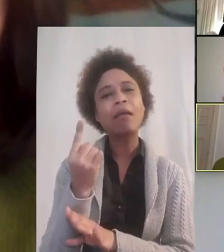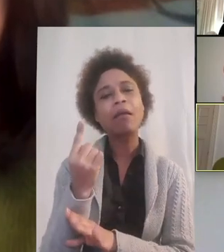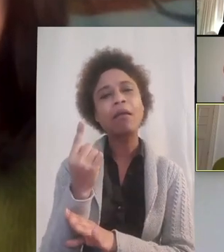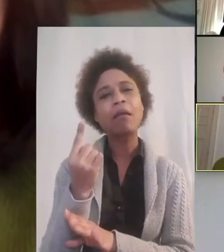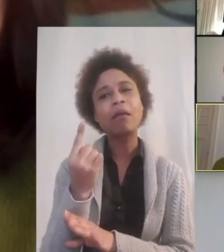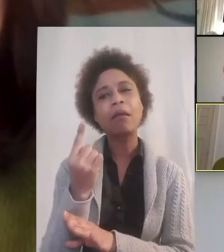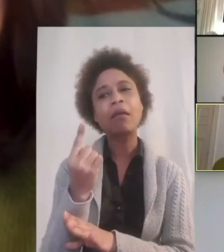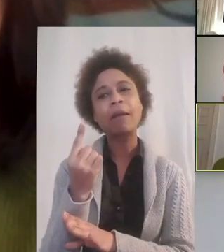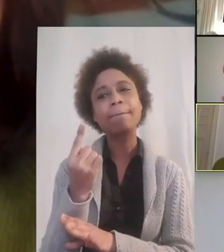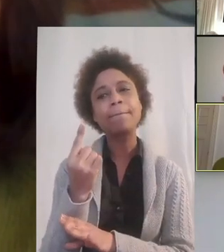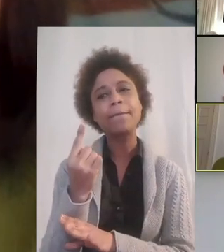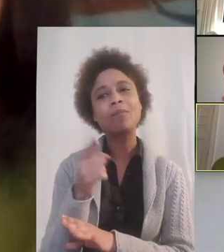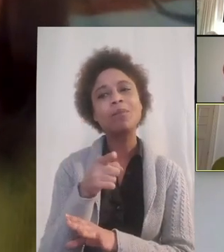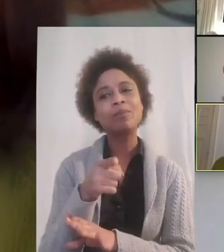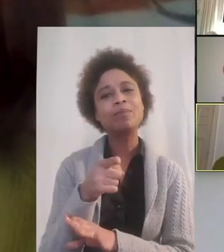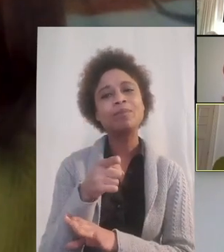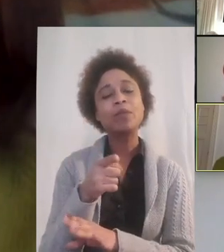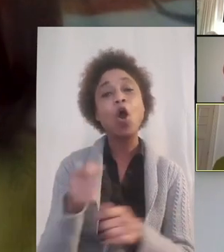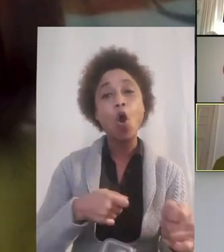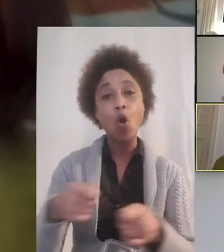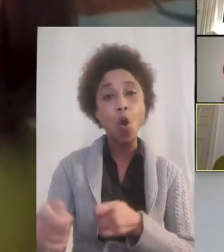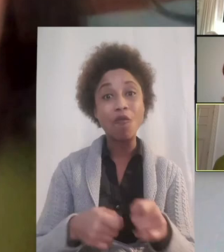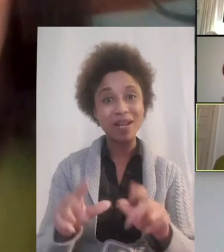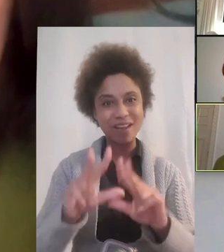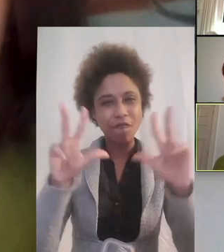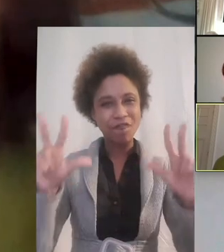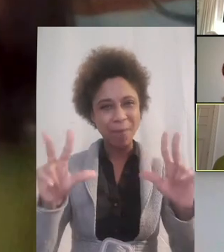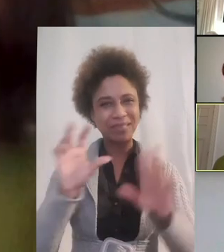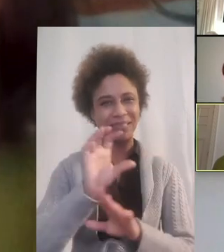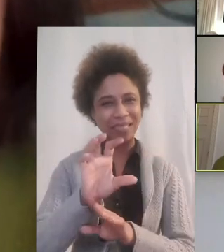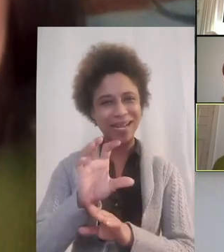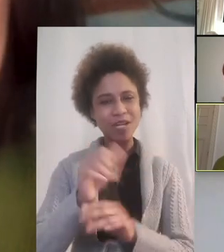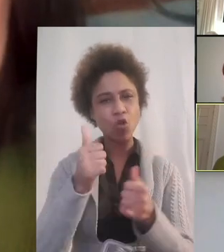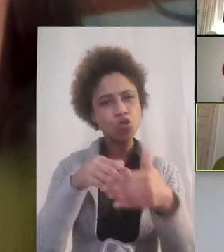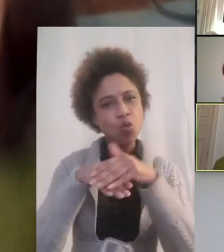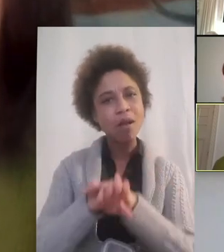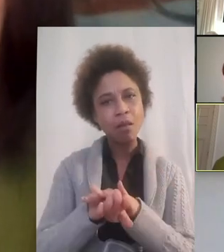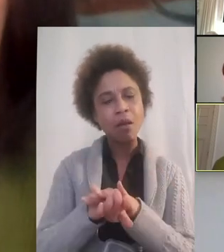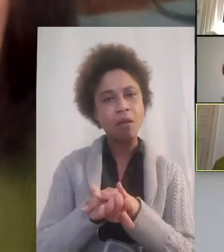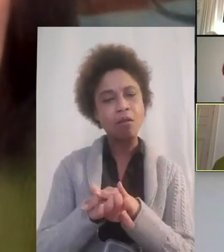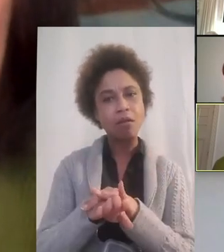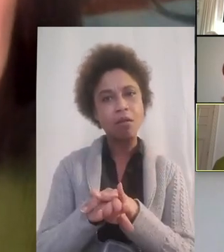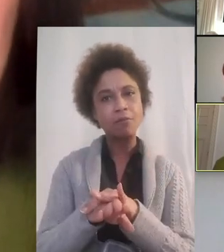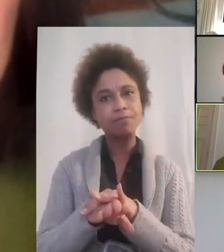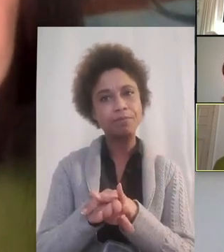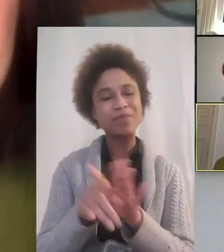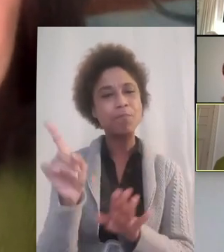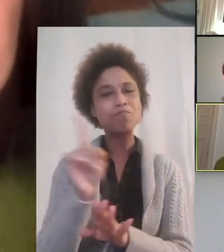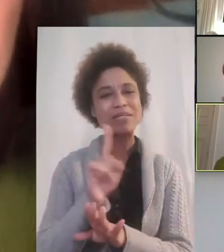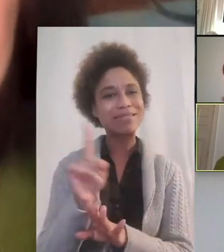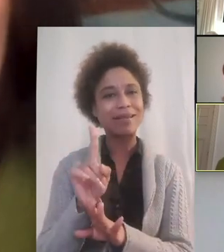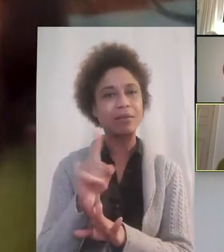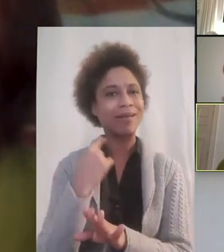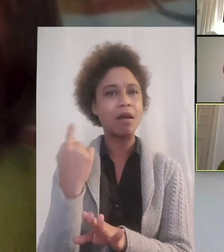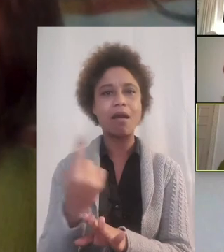ze die overheidswebsites heel goed toegankelijk zijn. En dat betekent